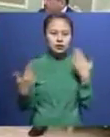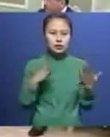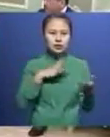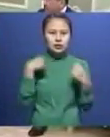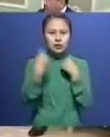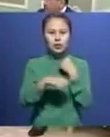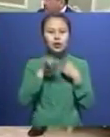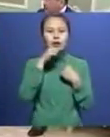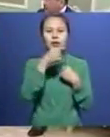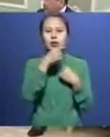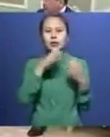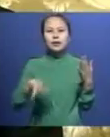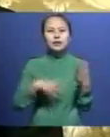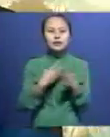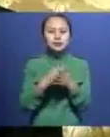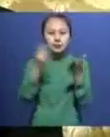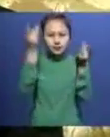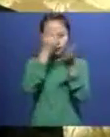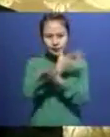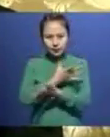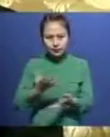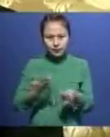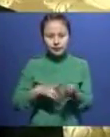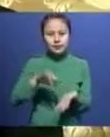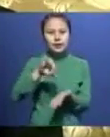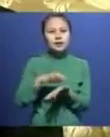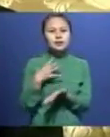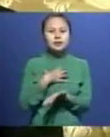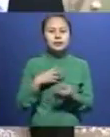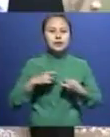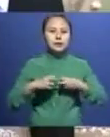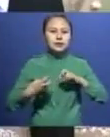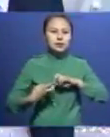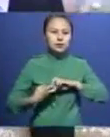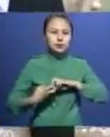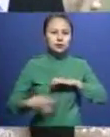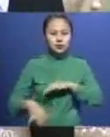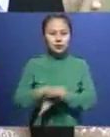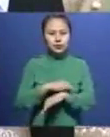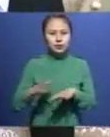жақтың ынтымақтастықтың сауда, экономика, инвестиция және мәдени-гуманитарлық салалардағы негізгі